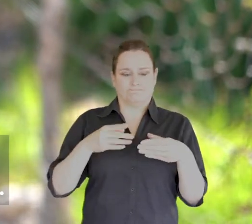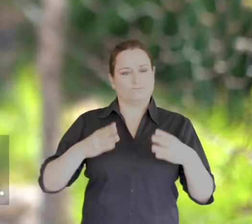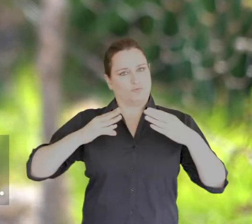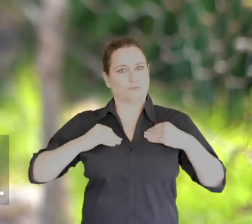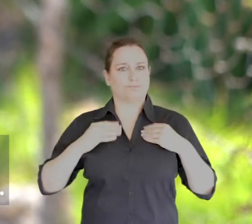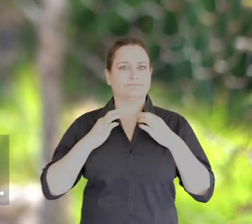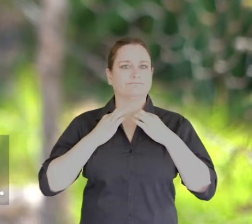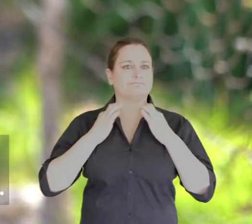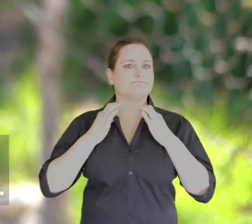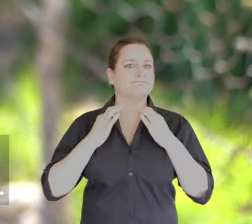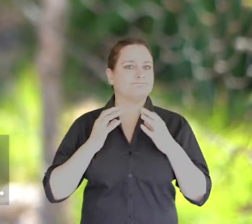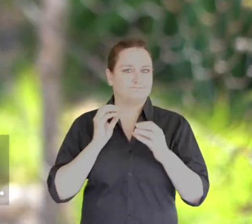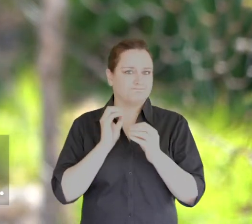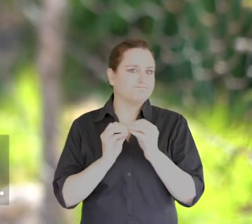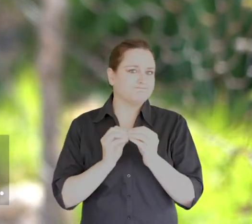Jullie